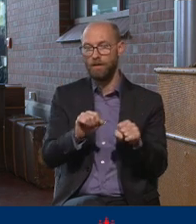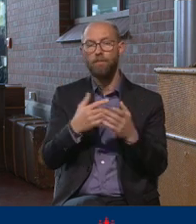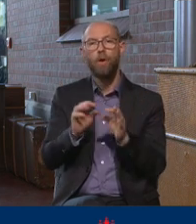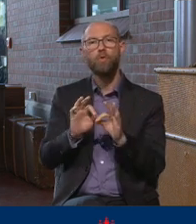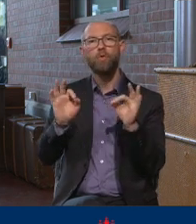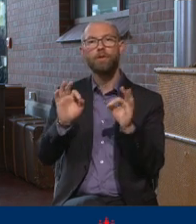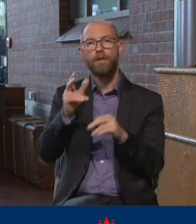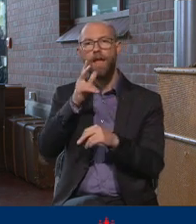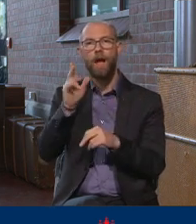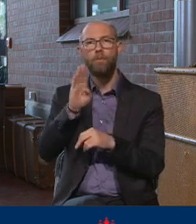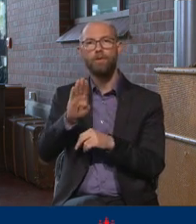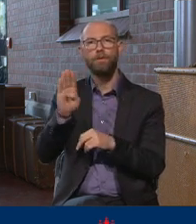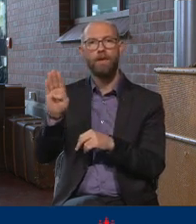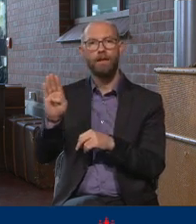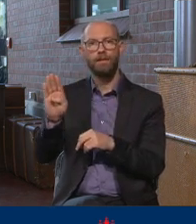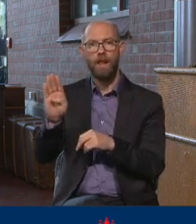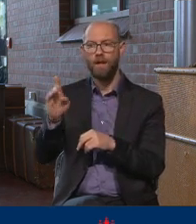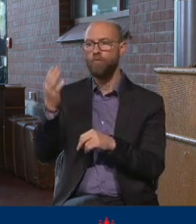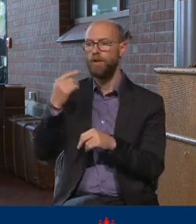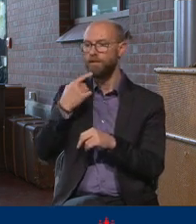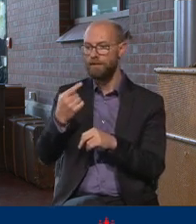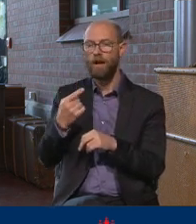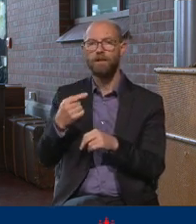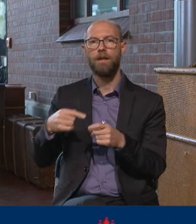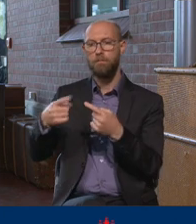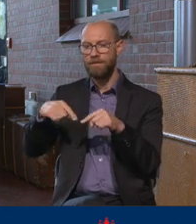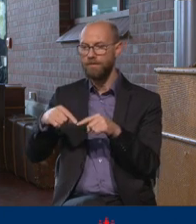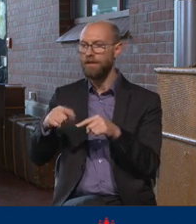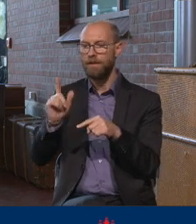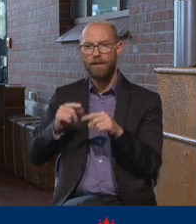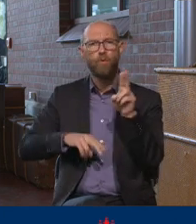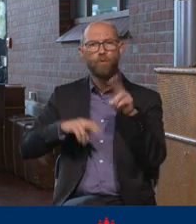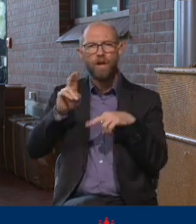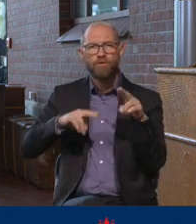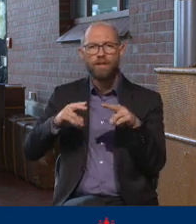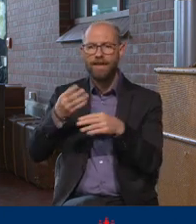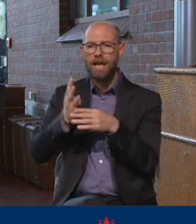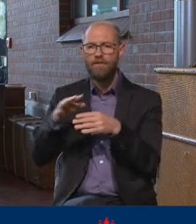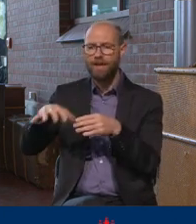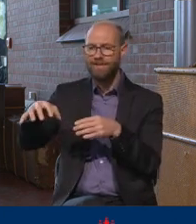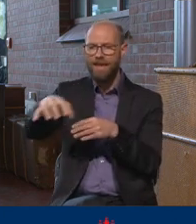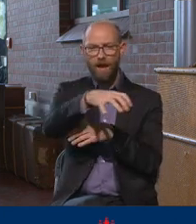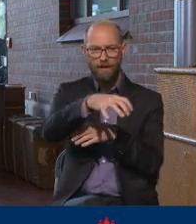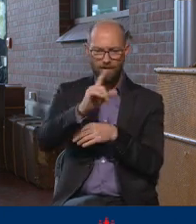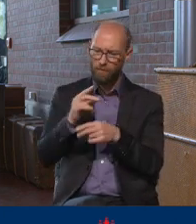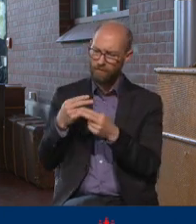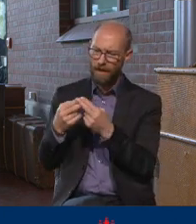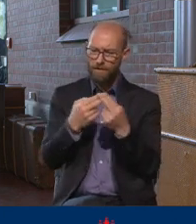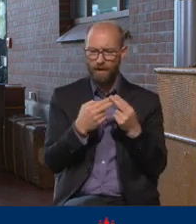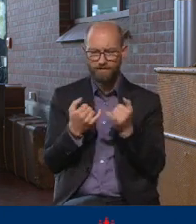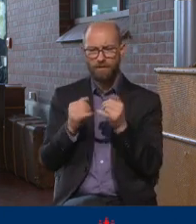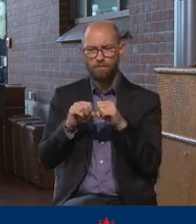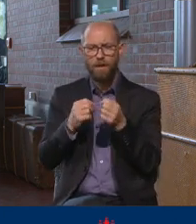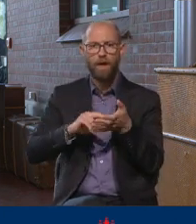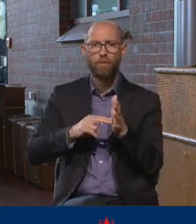bald folgen gesagt nicht denke wir sehen das genauso wir haben total heterogene quartiere und da müssen wir darauf reagieren und wir dürfen